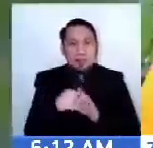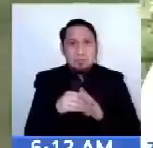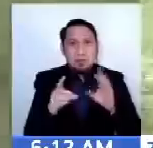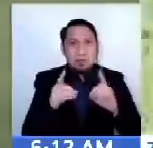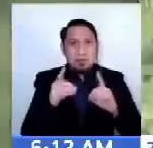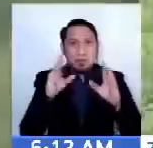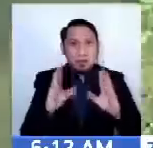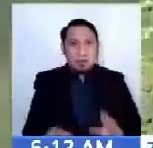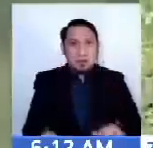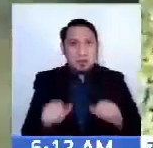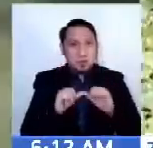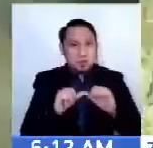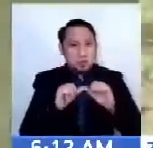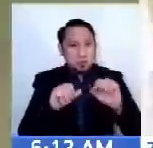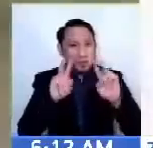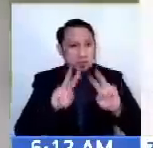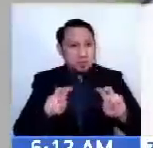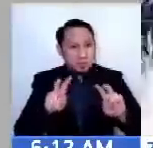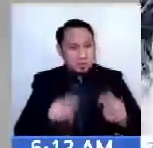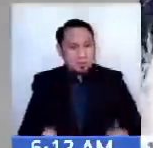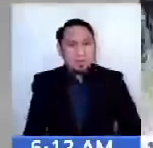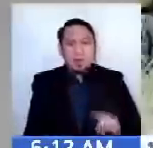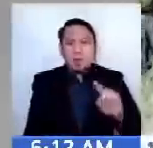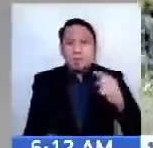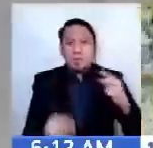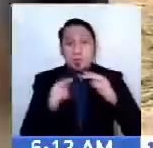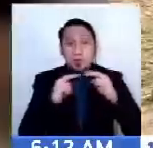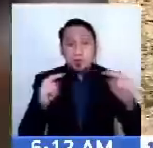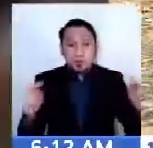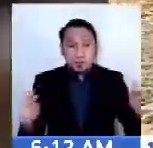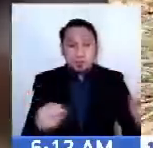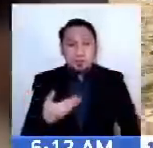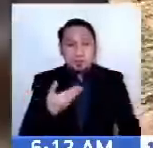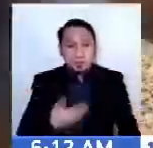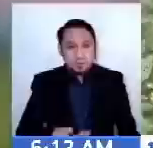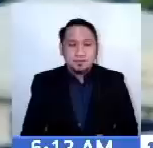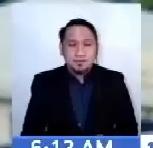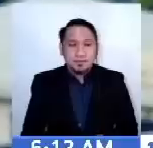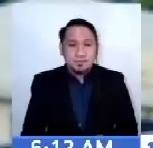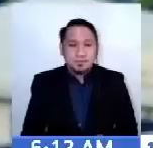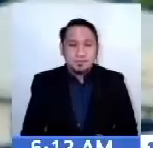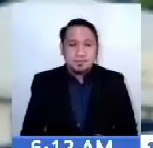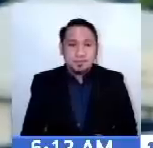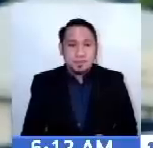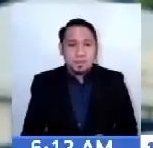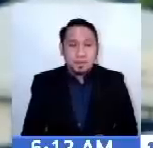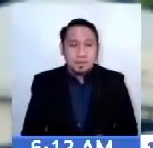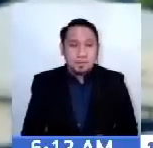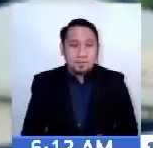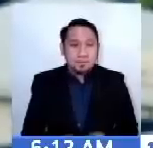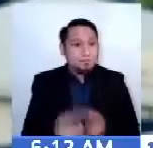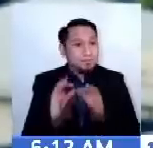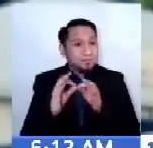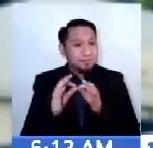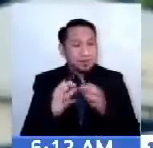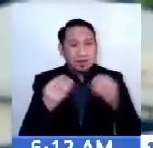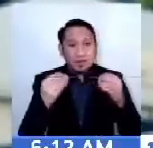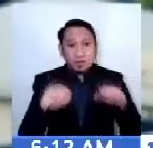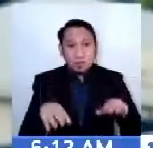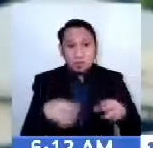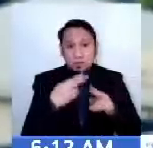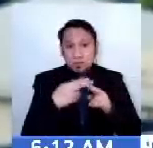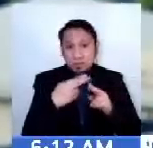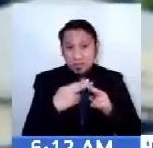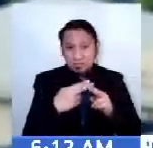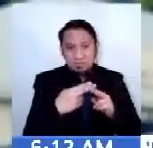imbestigasyon. Yan ang unang balita. Dano Tingkuhungko, buong puso para sa Pilipino. Kaugnay sa umano'y nawawalang pangalan ng kandidato sa